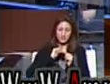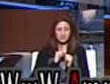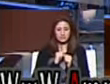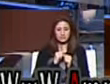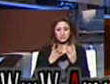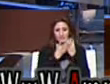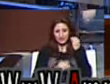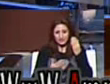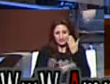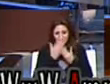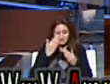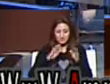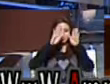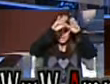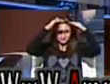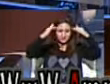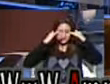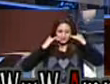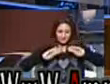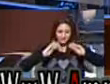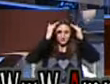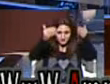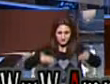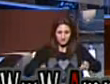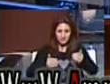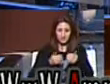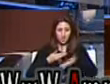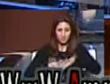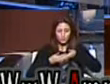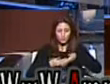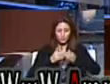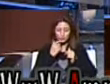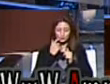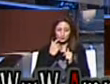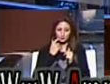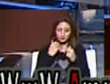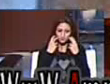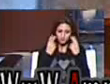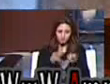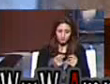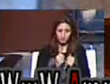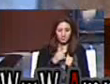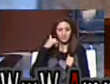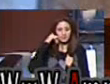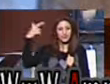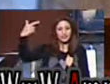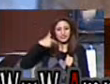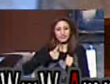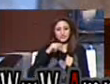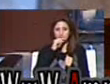عمارة، فاحنا كان دكتور محمود نبطش وكان معاه فيه من التمريض مي ونرمين. فحصل ان جالي تليفون من